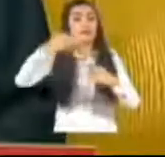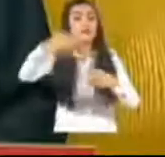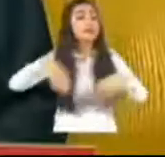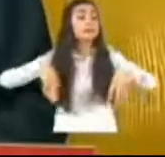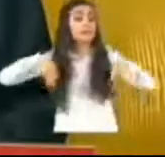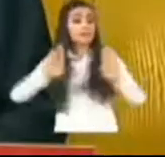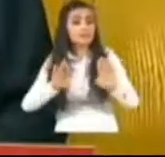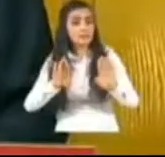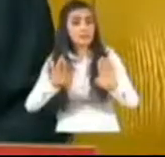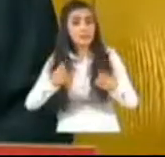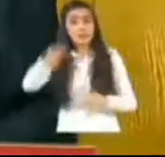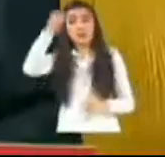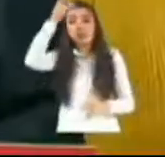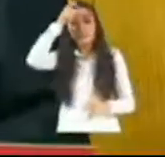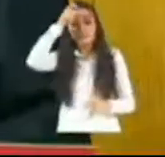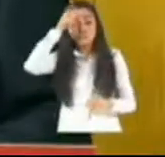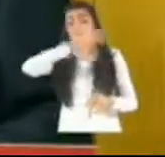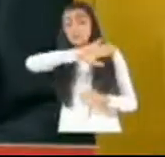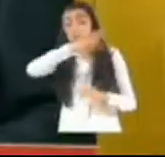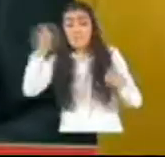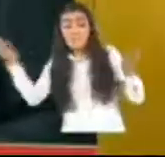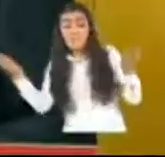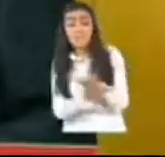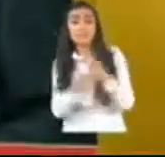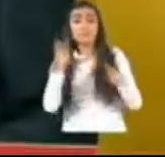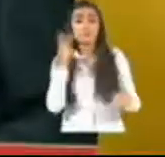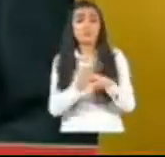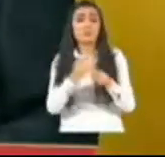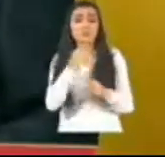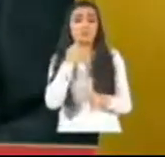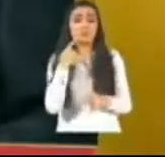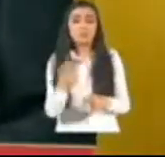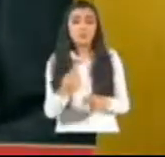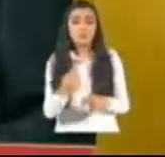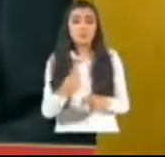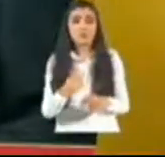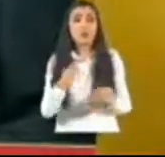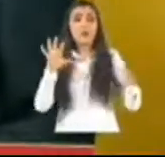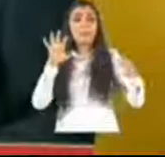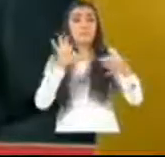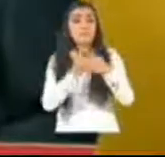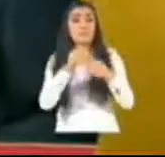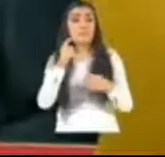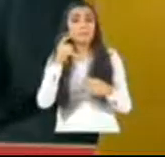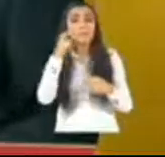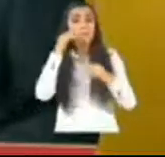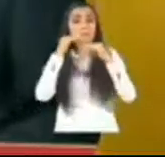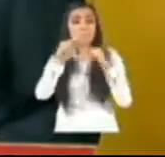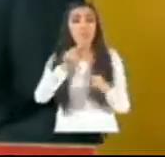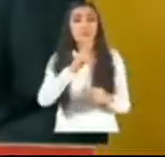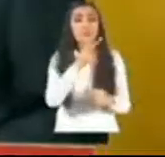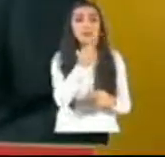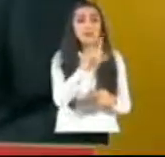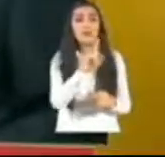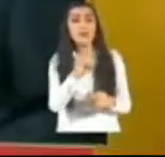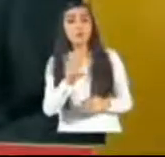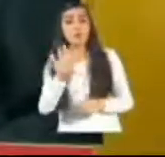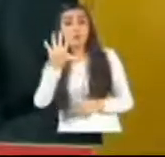değil, tümden engelleyip yok etmektir. Birleşmiş Milletler